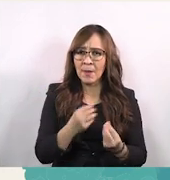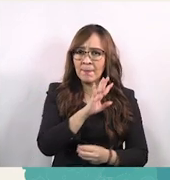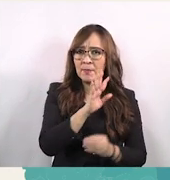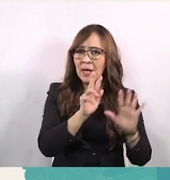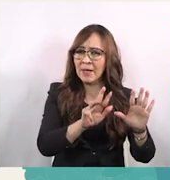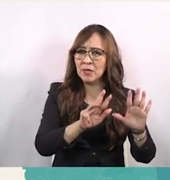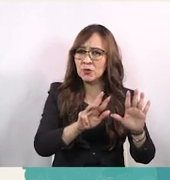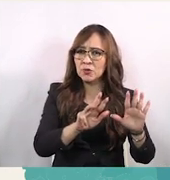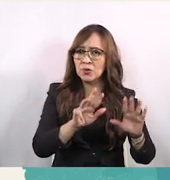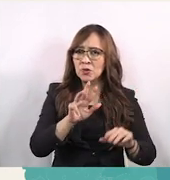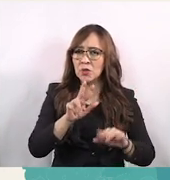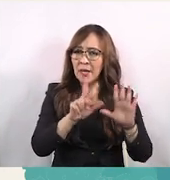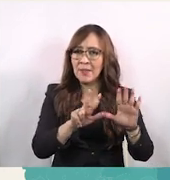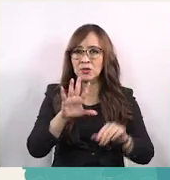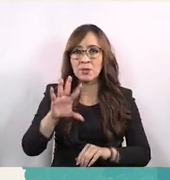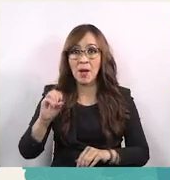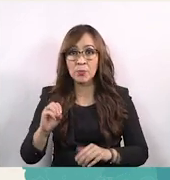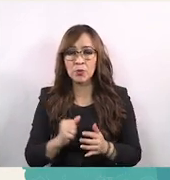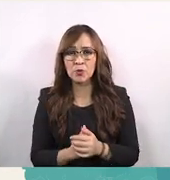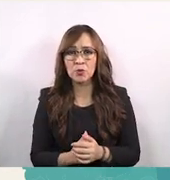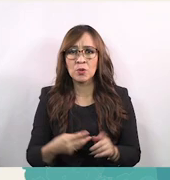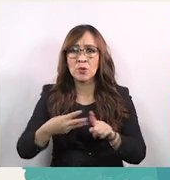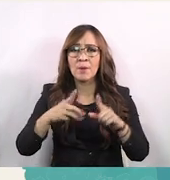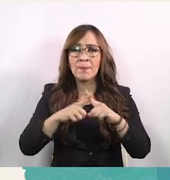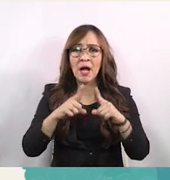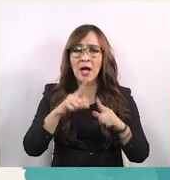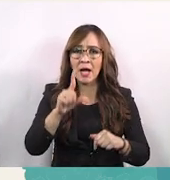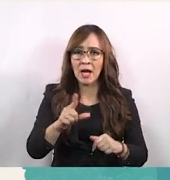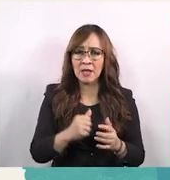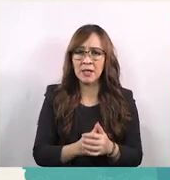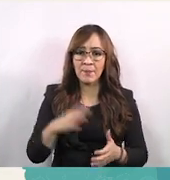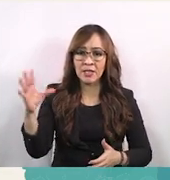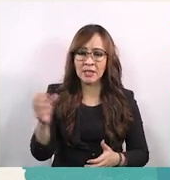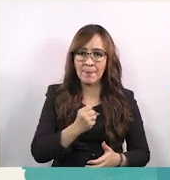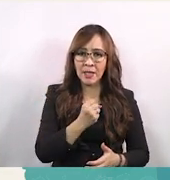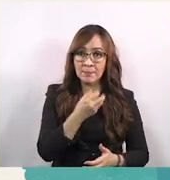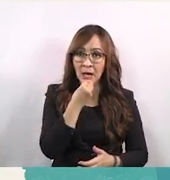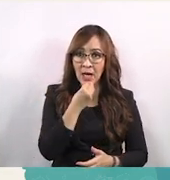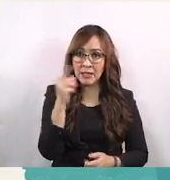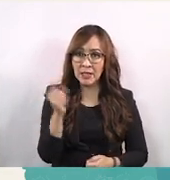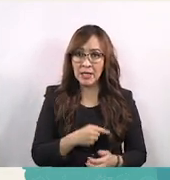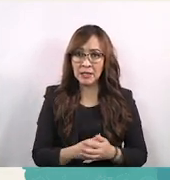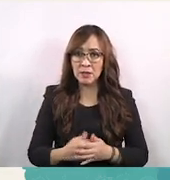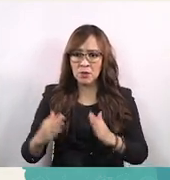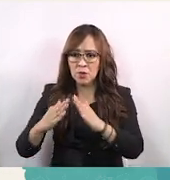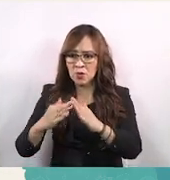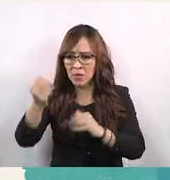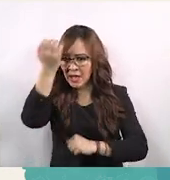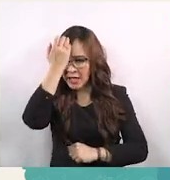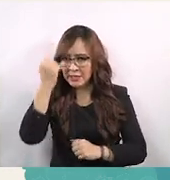orang itu dan happy-happy akhir yang 400 itu yang mendapat makanan dari meja istana Isabel